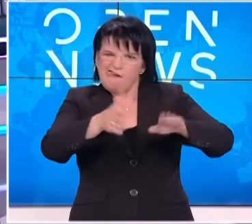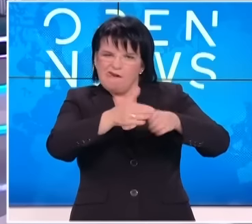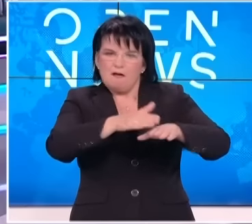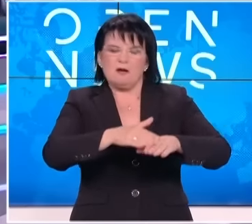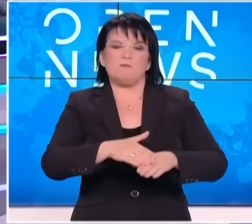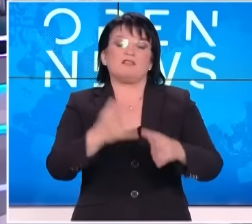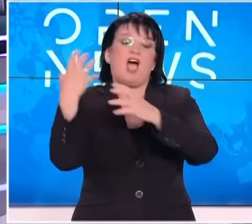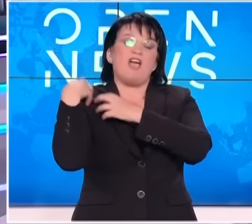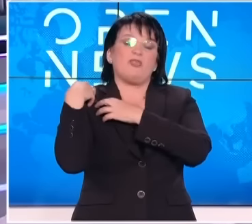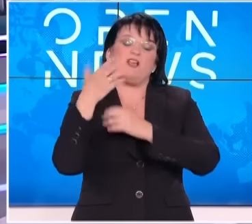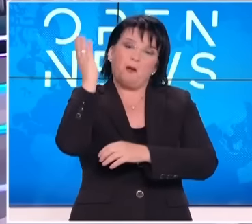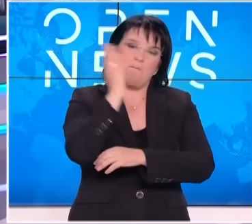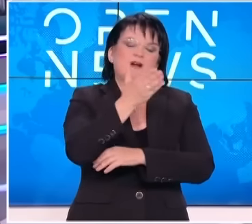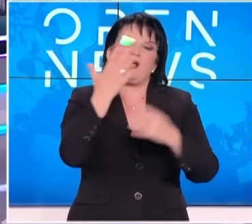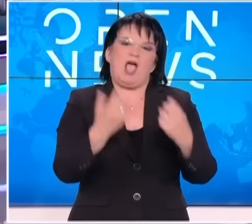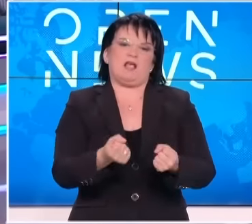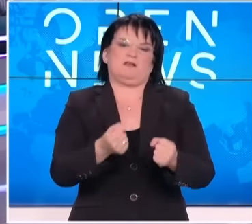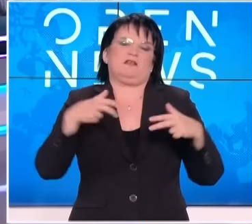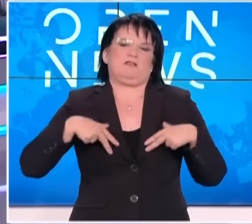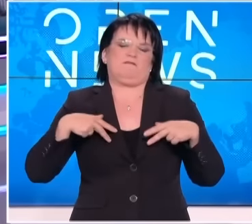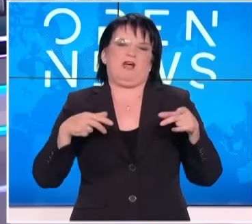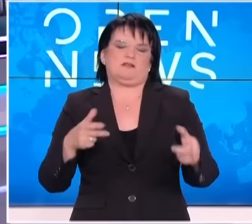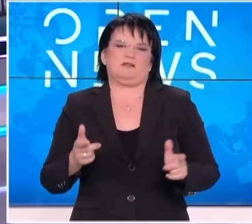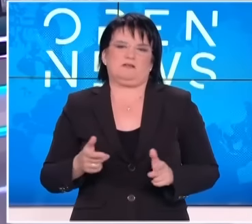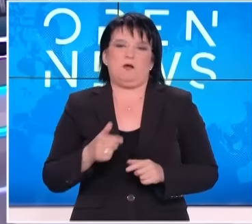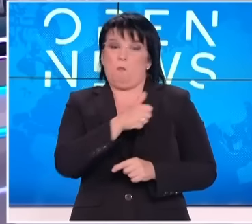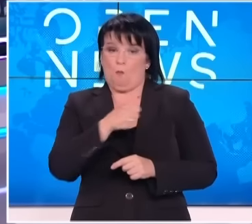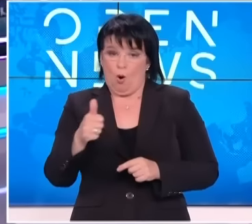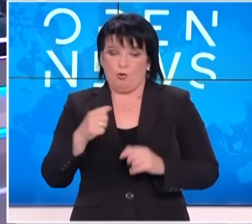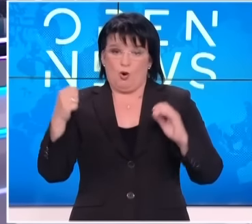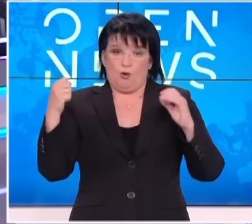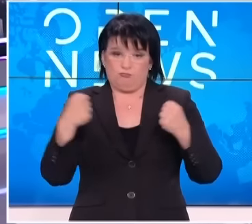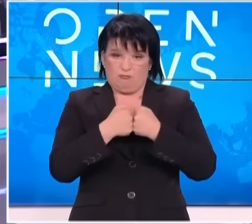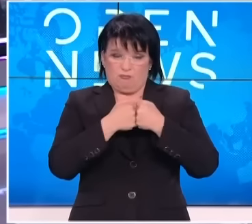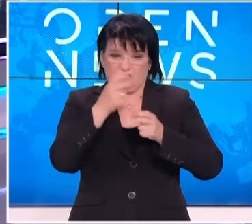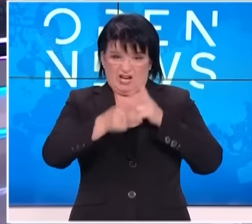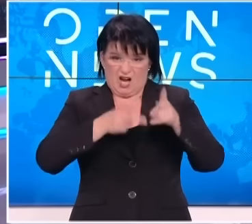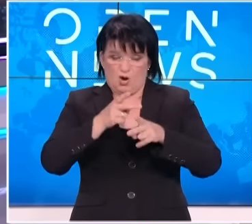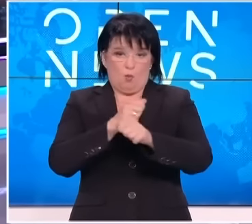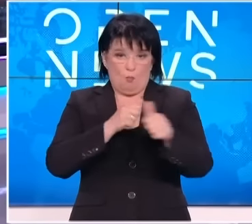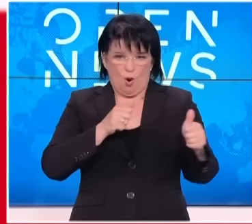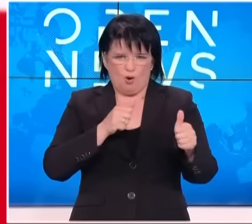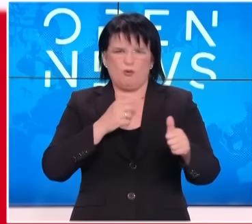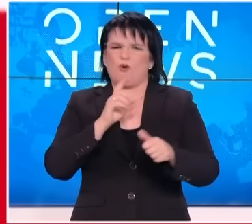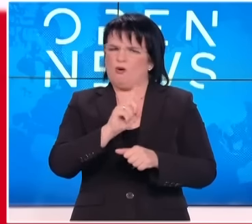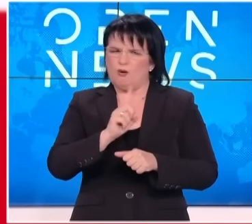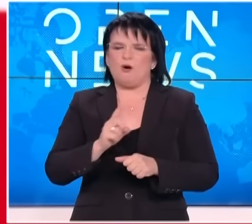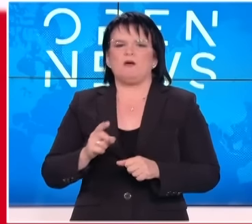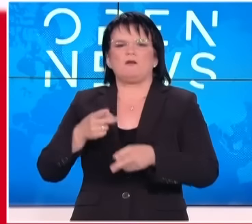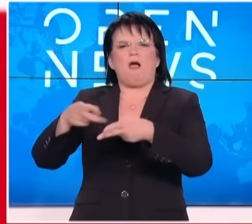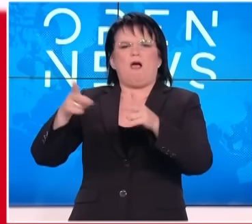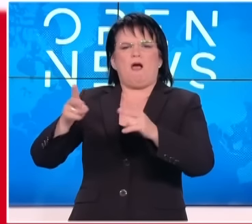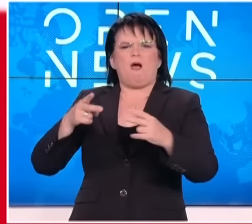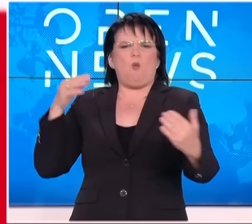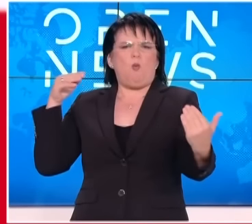ποινικές ευθύνες πλέον για την κυβέρνηση και όχι μόνο για την τραγωδία και το πώς έγινε αυτό με την απελευθέρωση των σοδόμων που